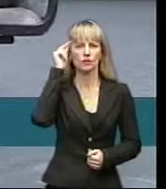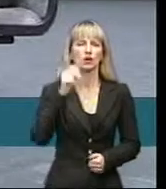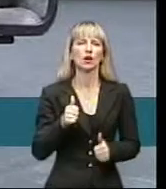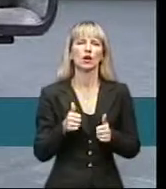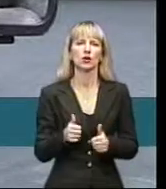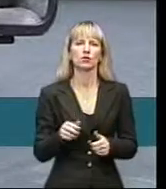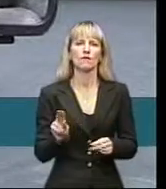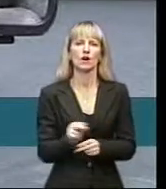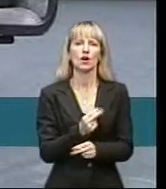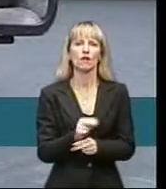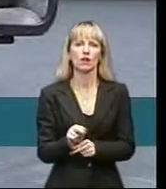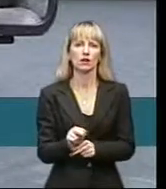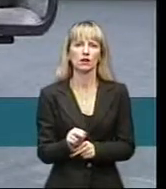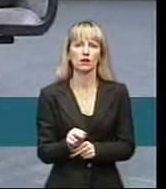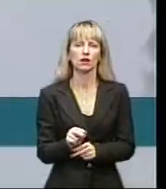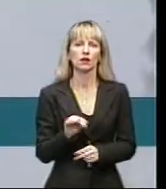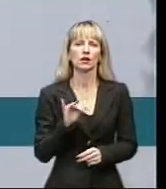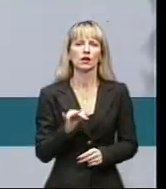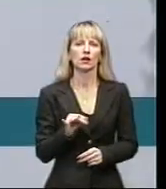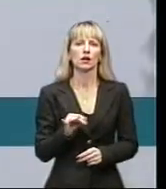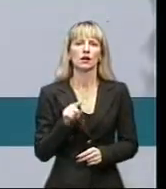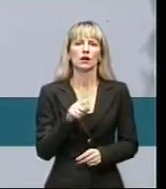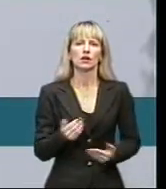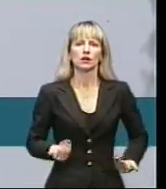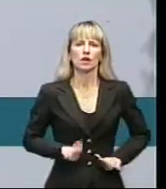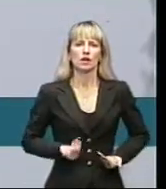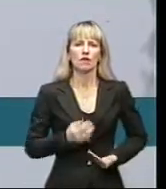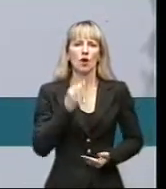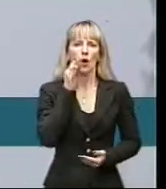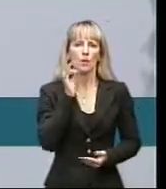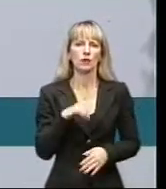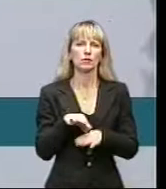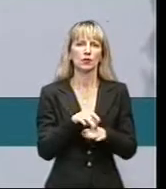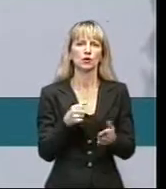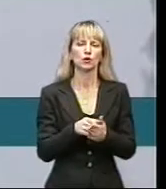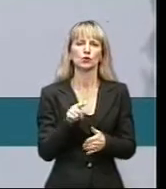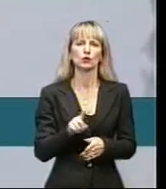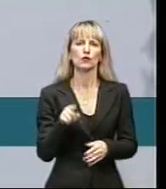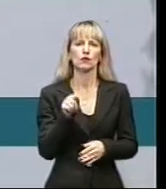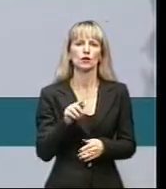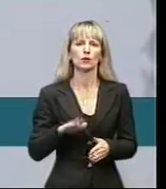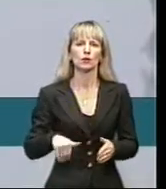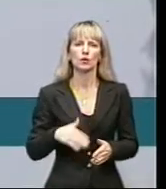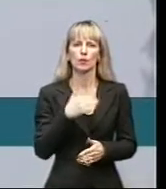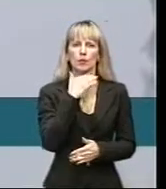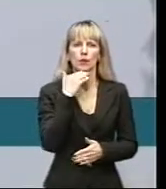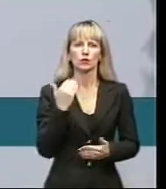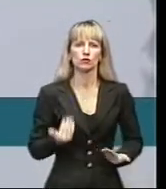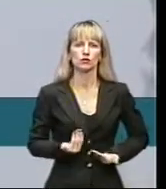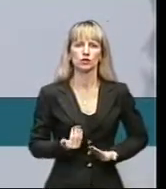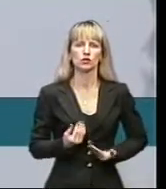хорошого виховання. І їхній життєвий досвід призвів до того, що вони потім багато в житті